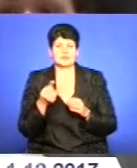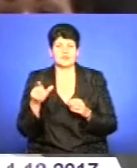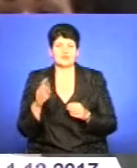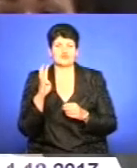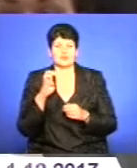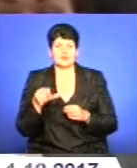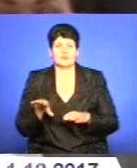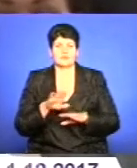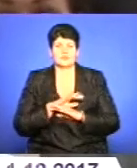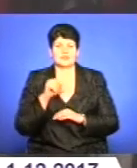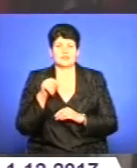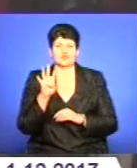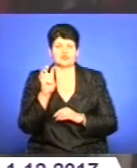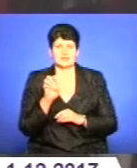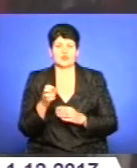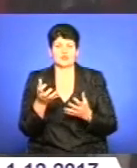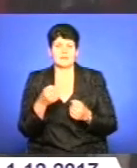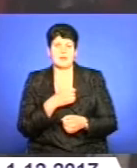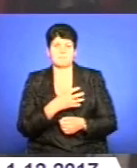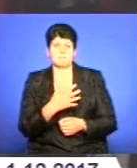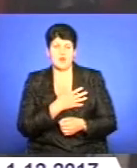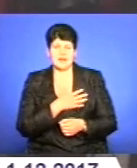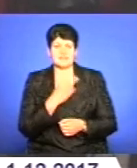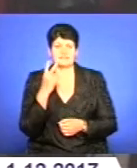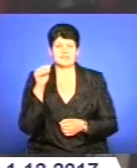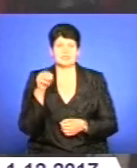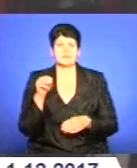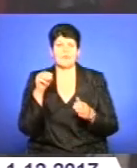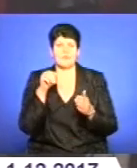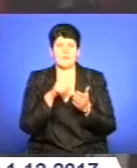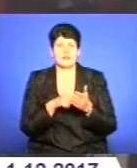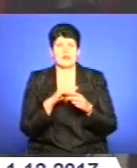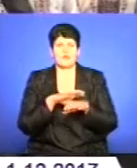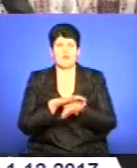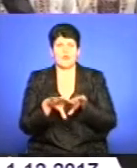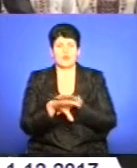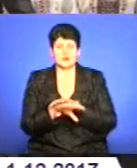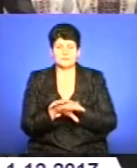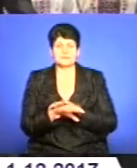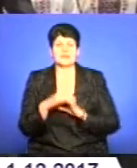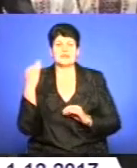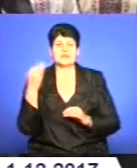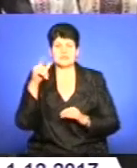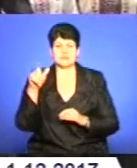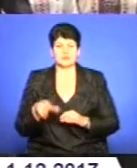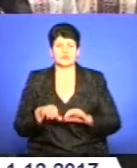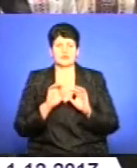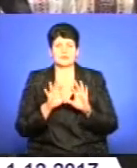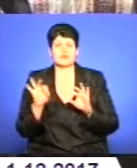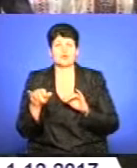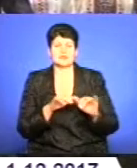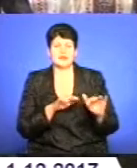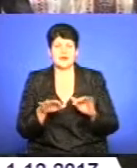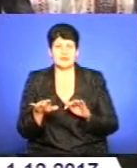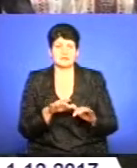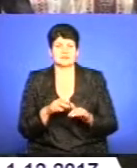загинуло, 1400 отримали поранення і 2 тисячі потрапили в полон. Історик Микола Лазарович розповів про діяльність січових стрільців на